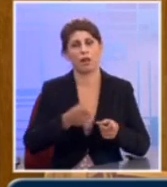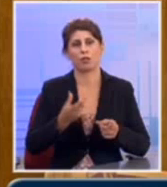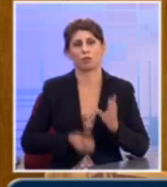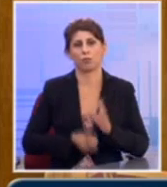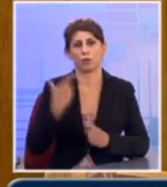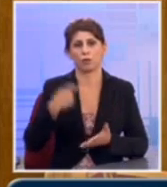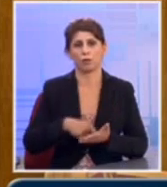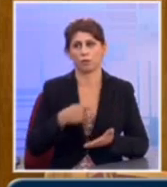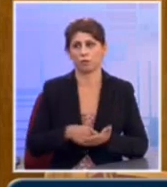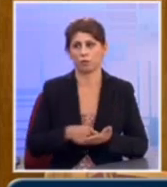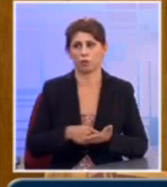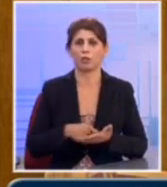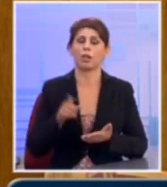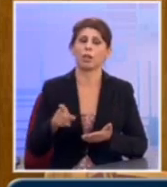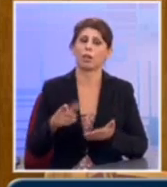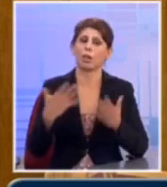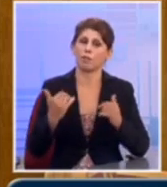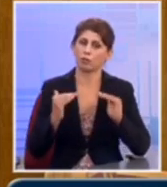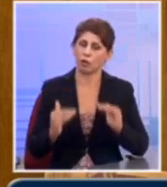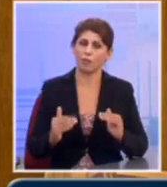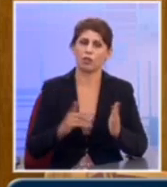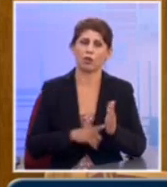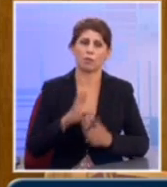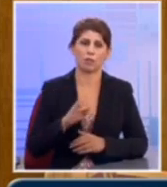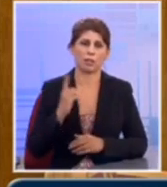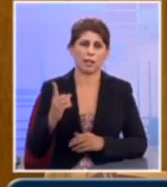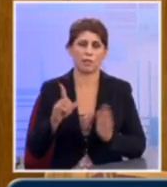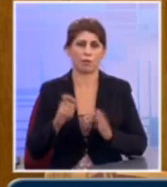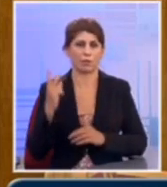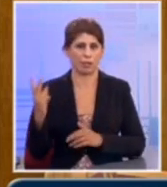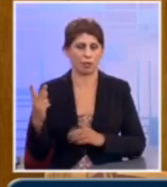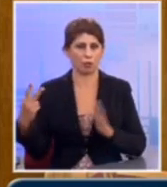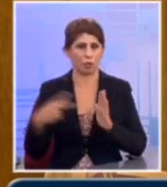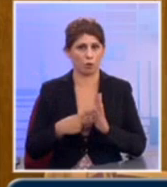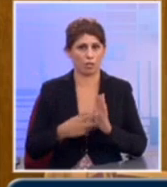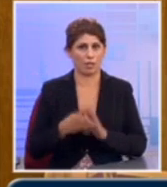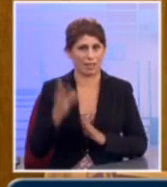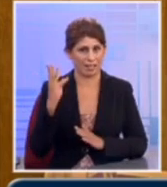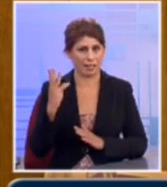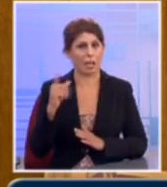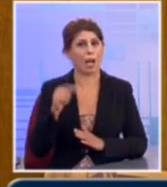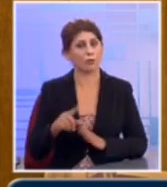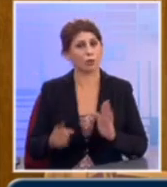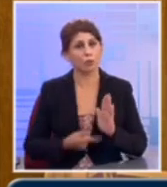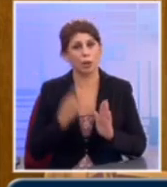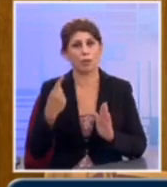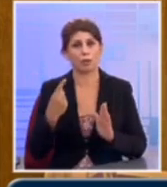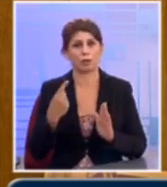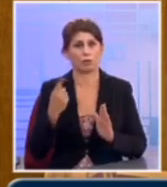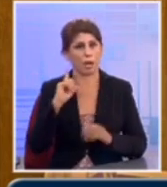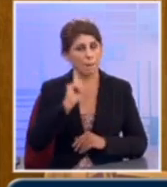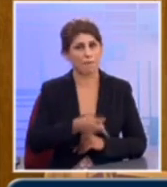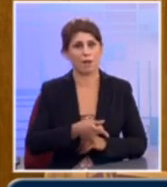εκ νέου φόρος υφιστάμενο καθεστώς νόμος 4172 του 2013 αυτός που για πρώτη φορά